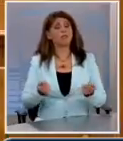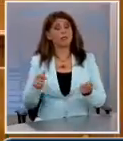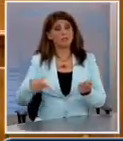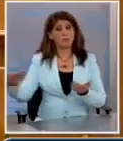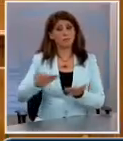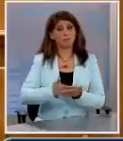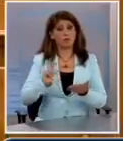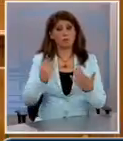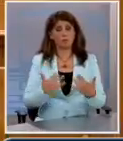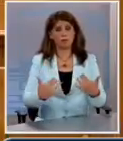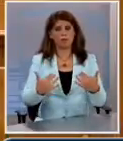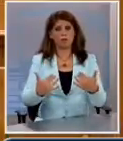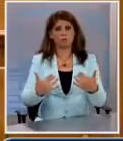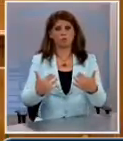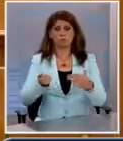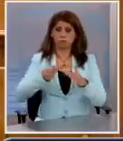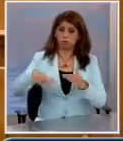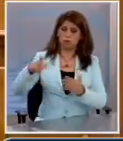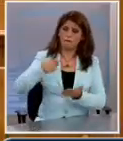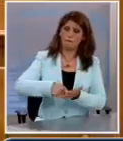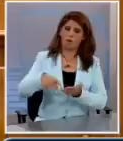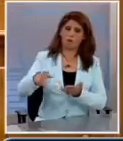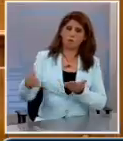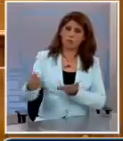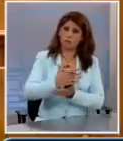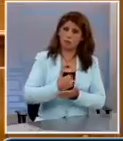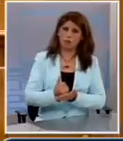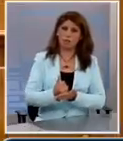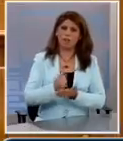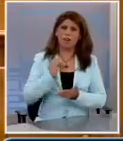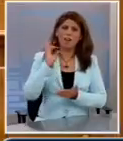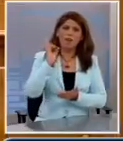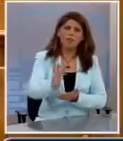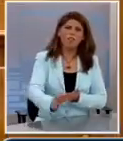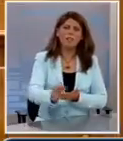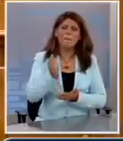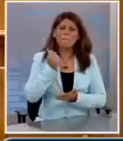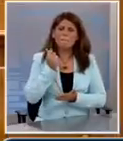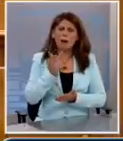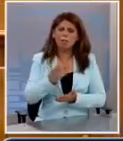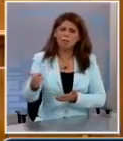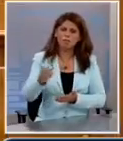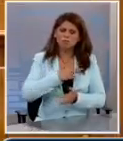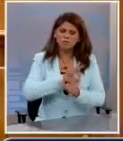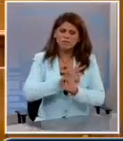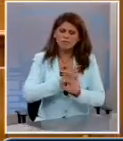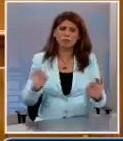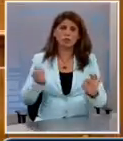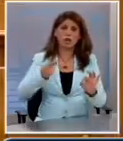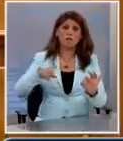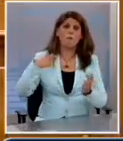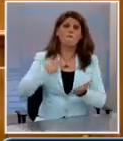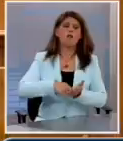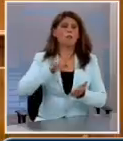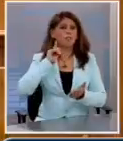Βουλή? Αυξάνει φόρους και εισφορές, οδηγώντας με μαθηματική βεβαιότητα στην αύξηση της